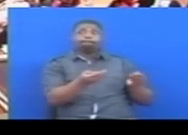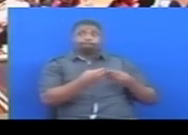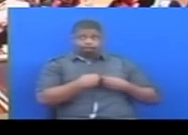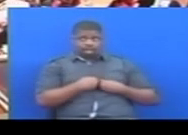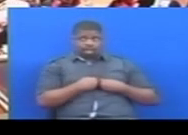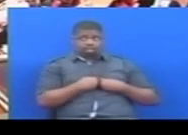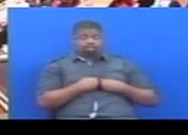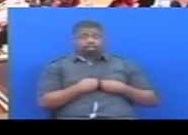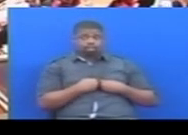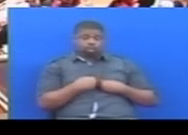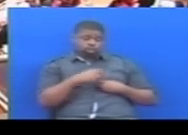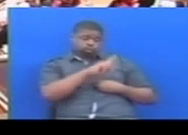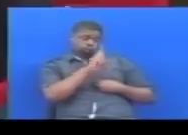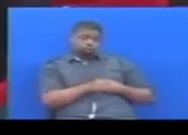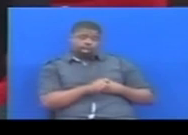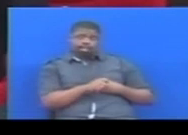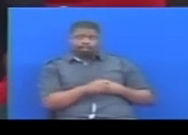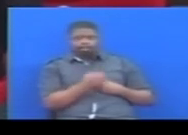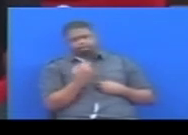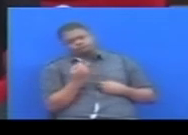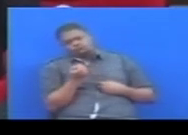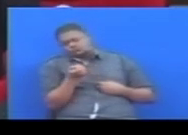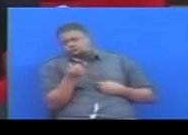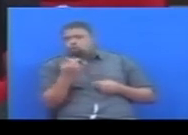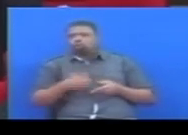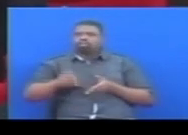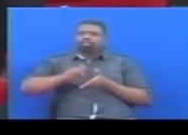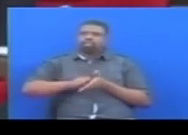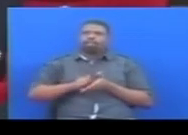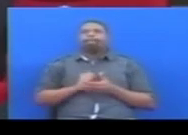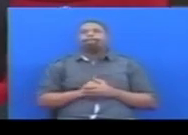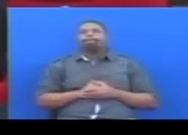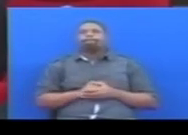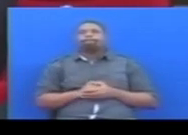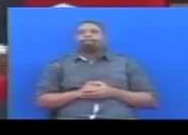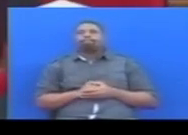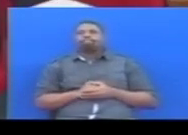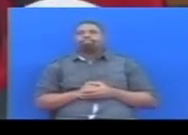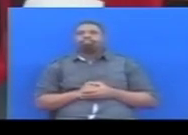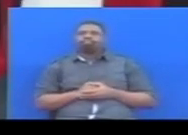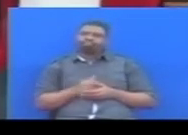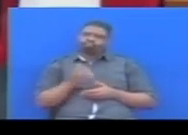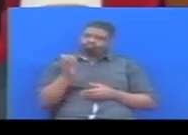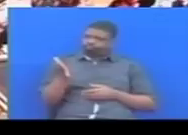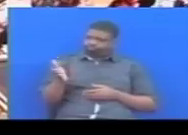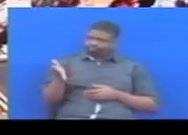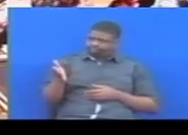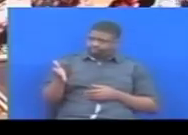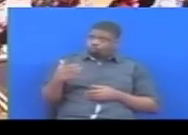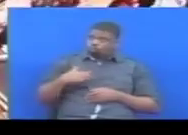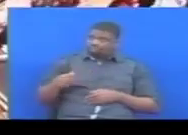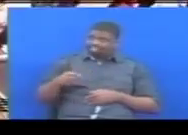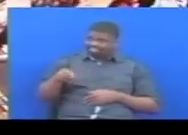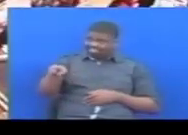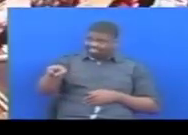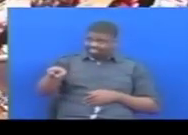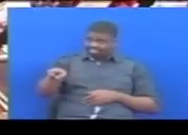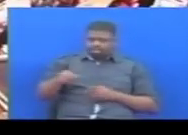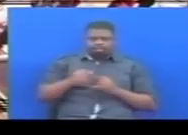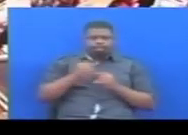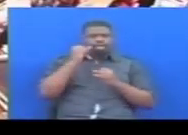Mheshimiwa Naibu Spika, naomba nimuulize Mheshimiwa Waziri, kwa sababu makatazo yaliyokuwa